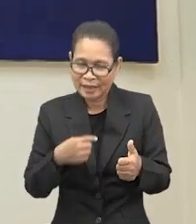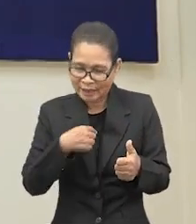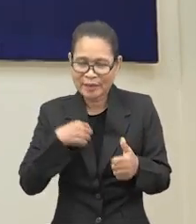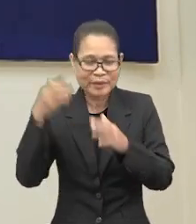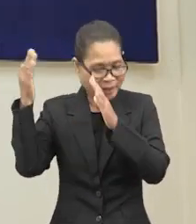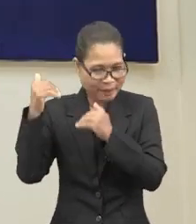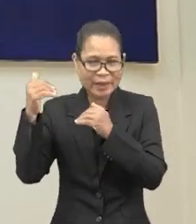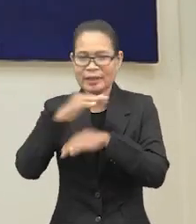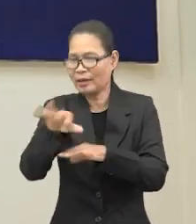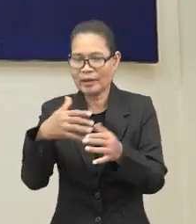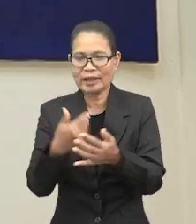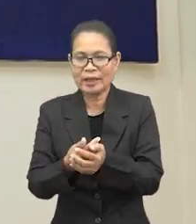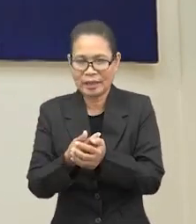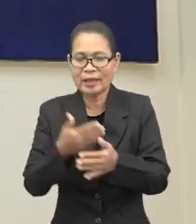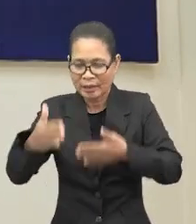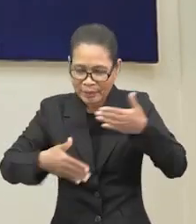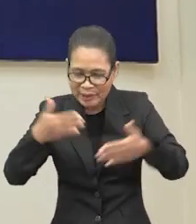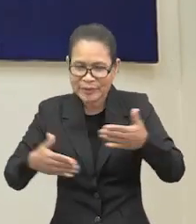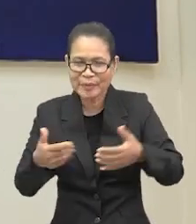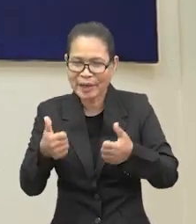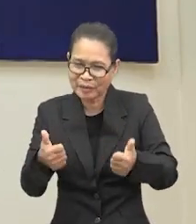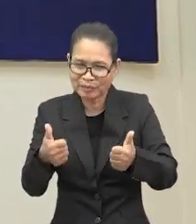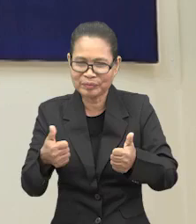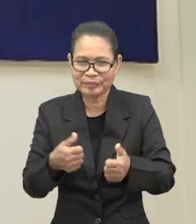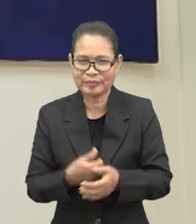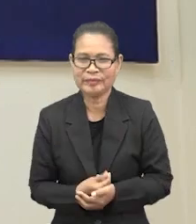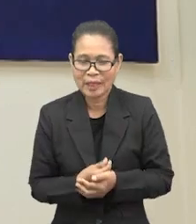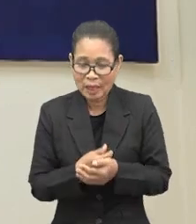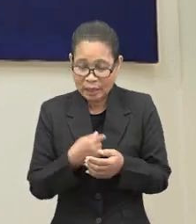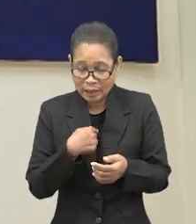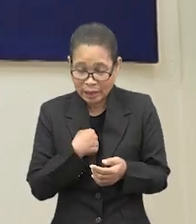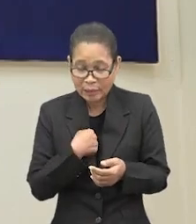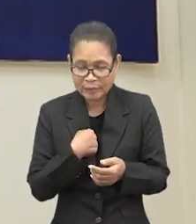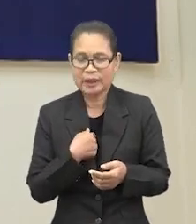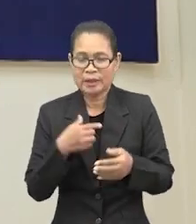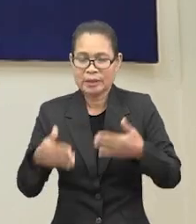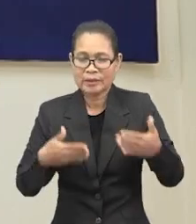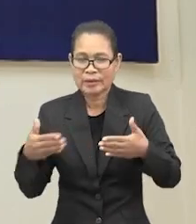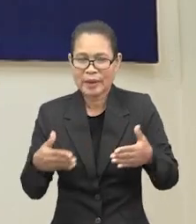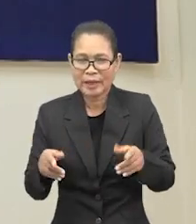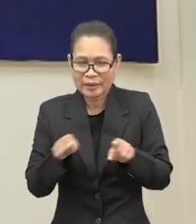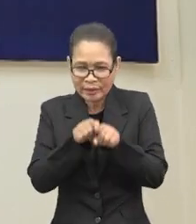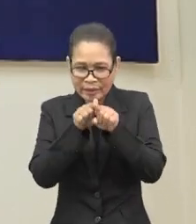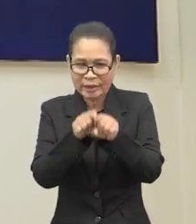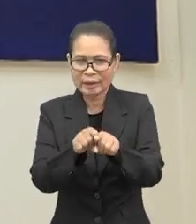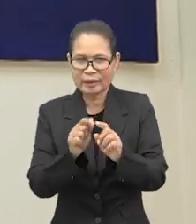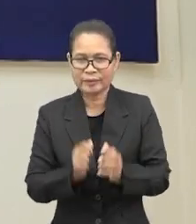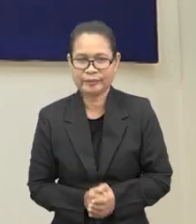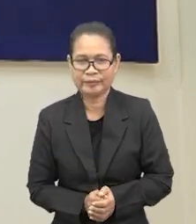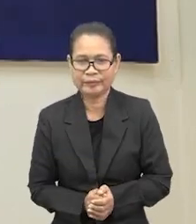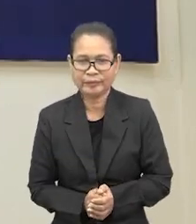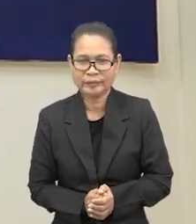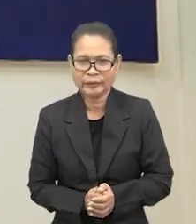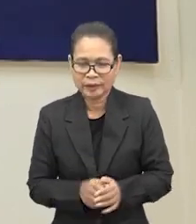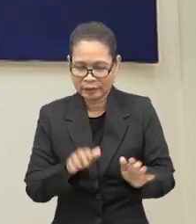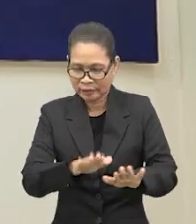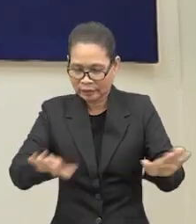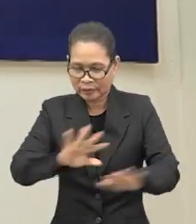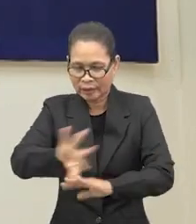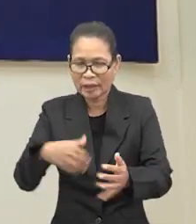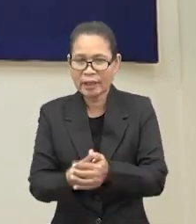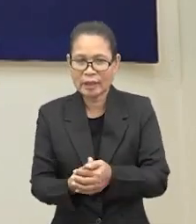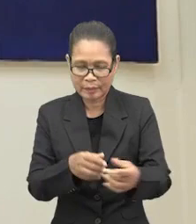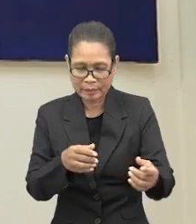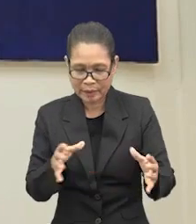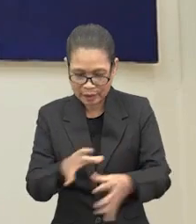khâm tha, con tiếng ọc này bàn sắc sắc bài. Chà chậm lại nẹ cổ rú, có sắc sắc bài đài. Con tiếng ọc này bàn